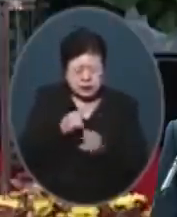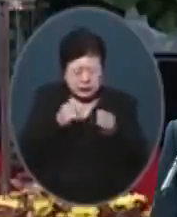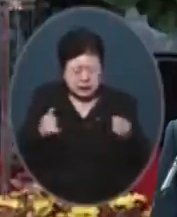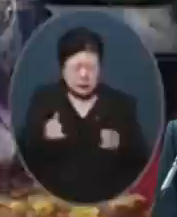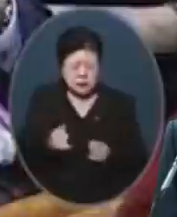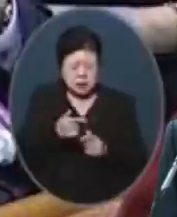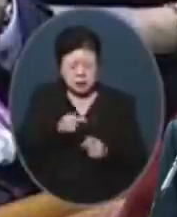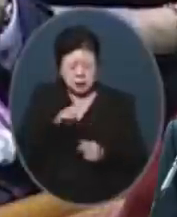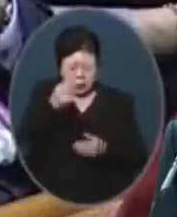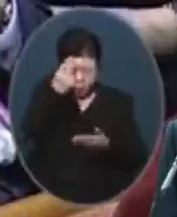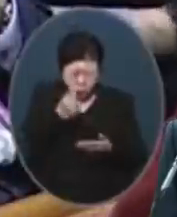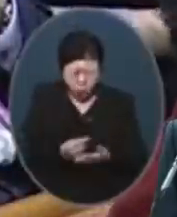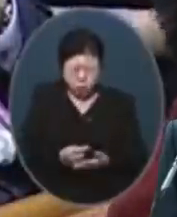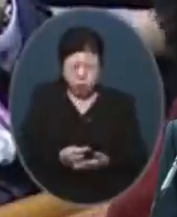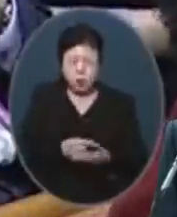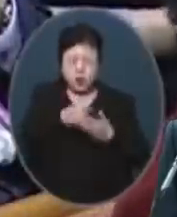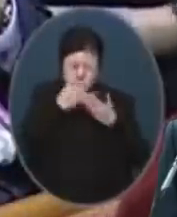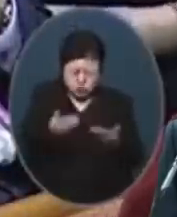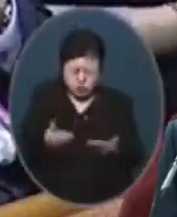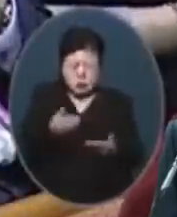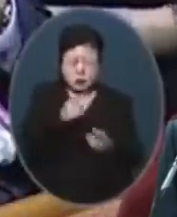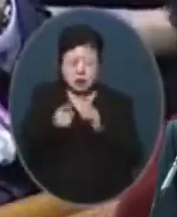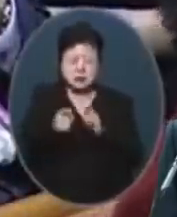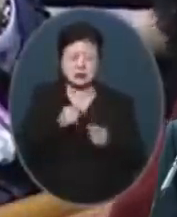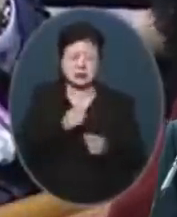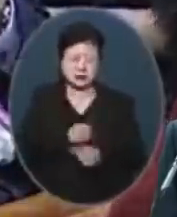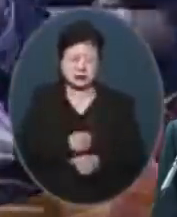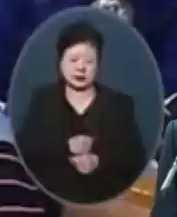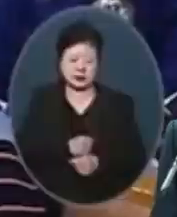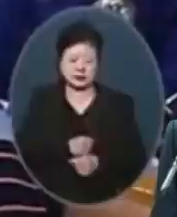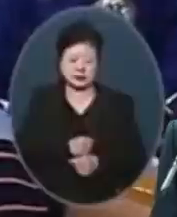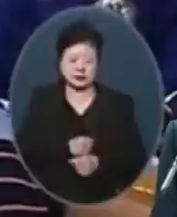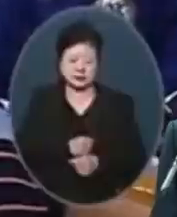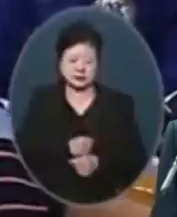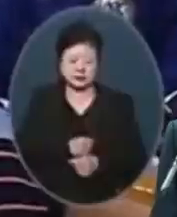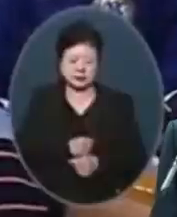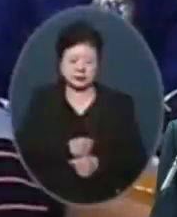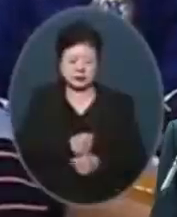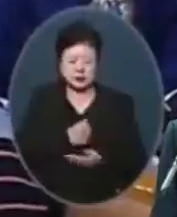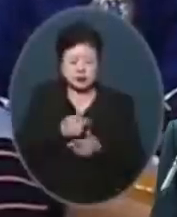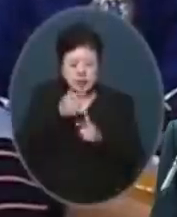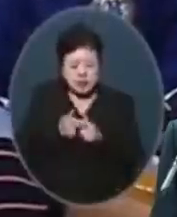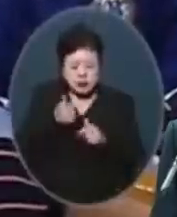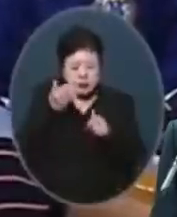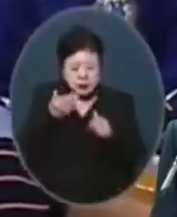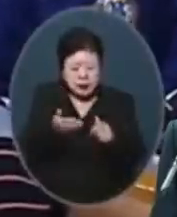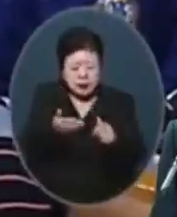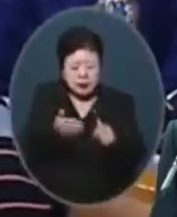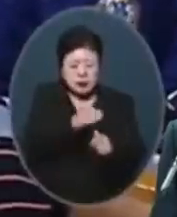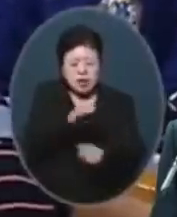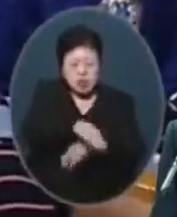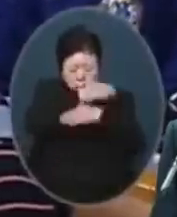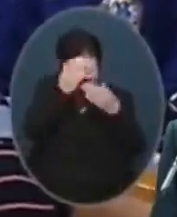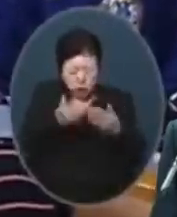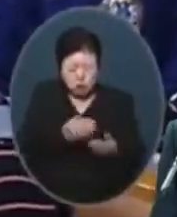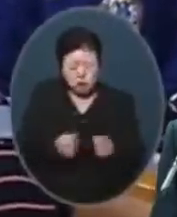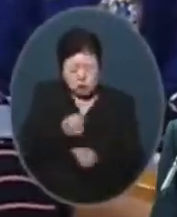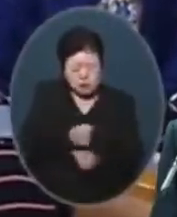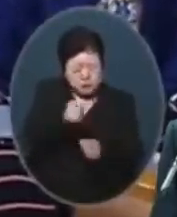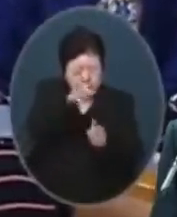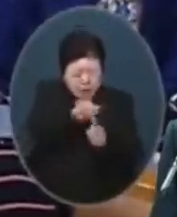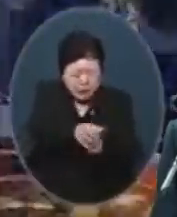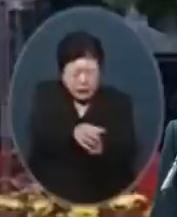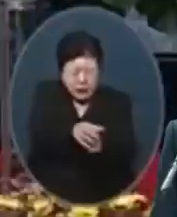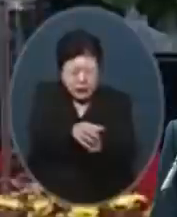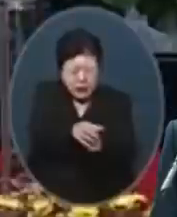다 내게로 오라, 내가 너희를 쉬게 하라고 말씀하셨으니 우리 주 예수님의 우리의 모든 무거운 짐을